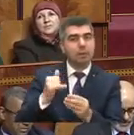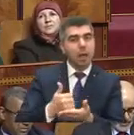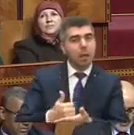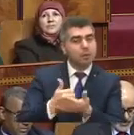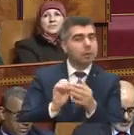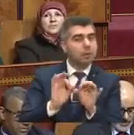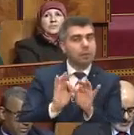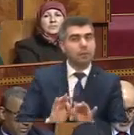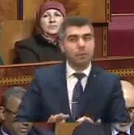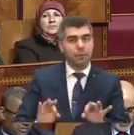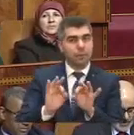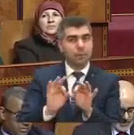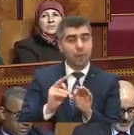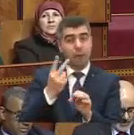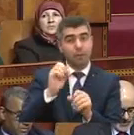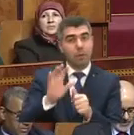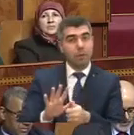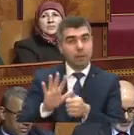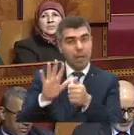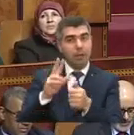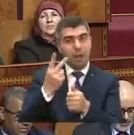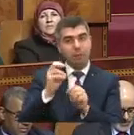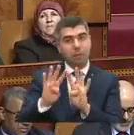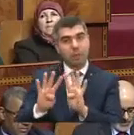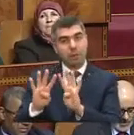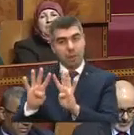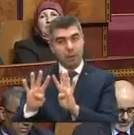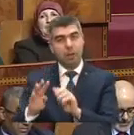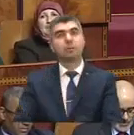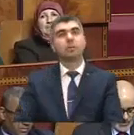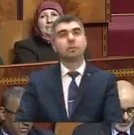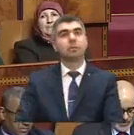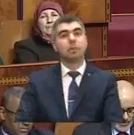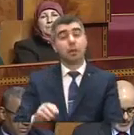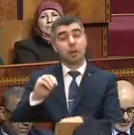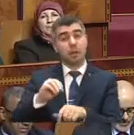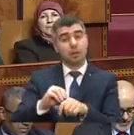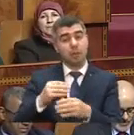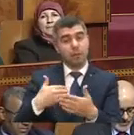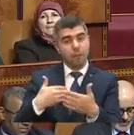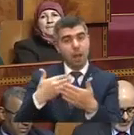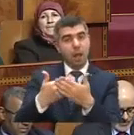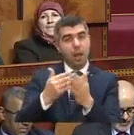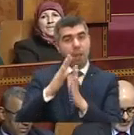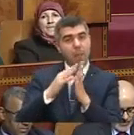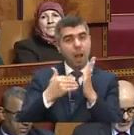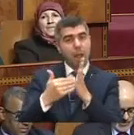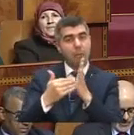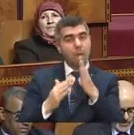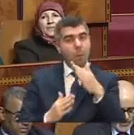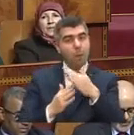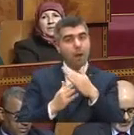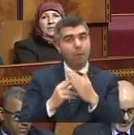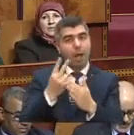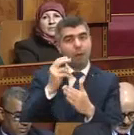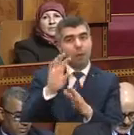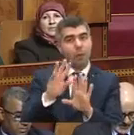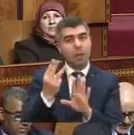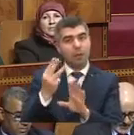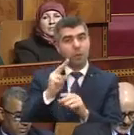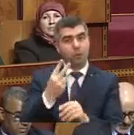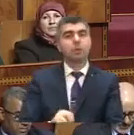2016 و2018، وسينتهي العمل به في 2023. ونظراً للإكراهات والصعوبات